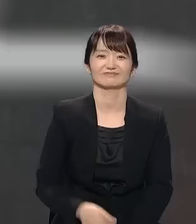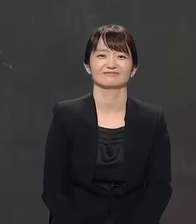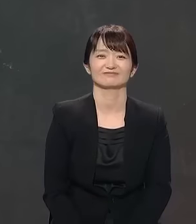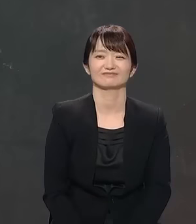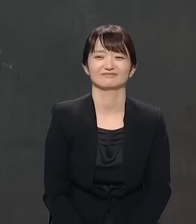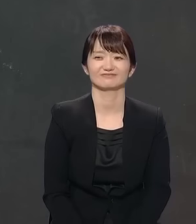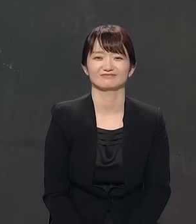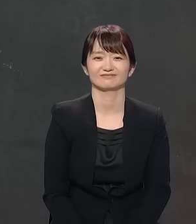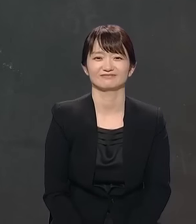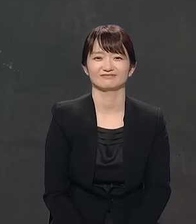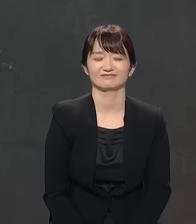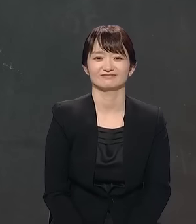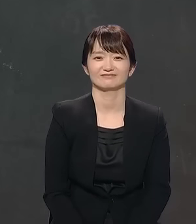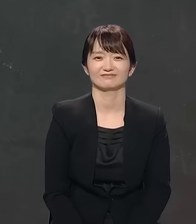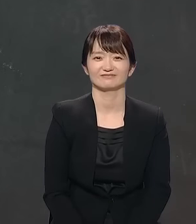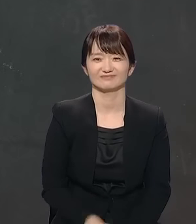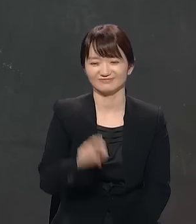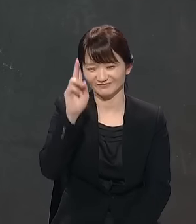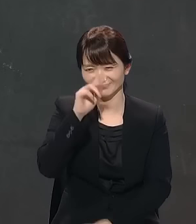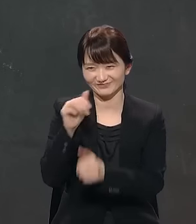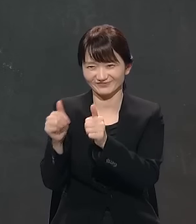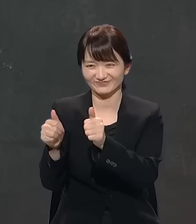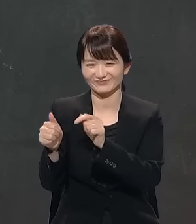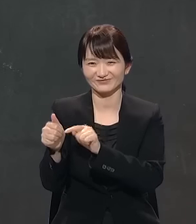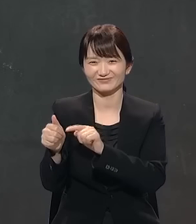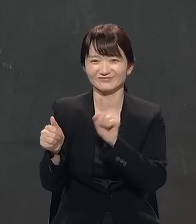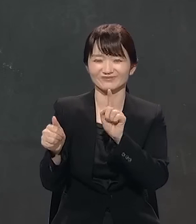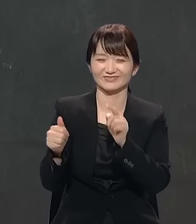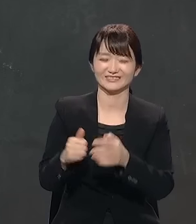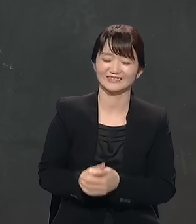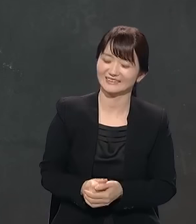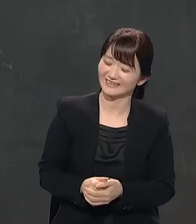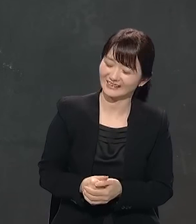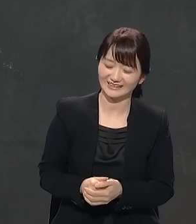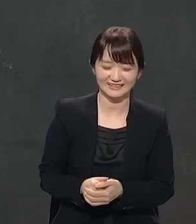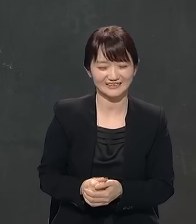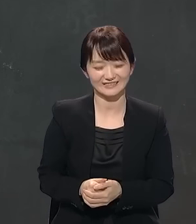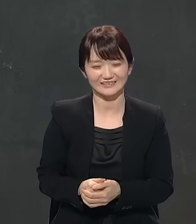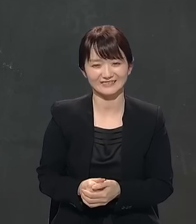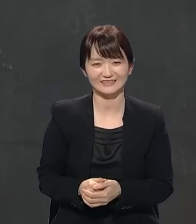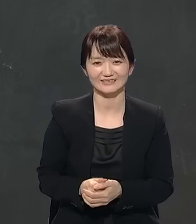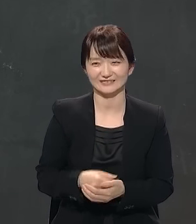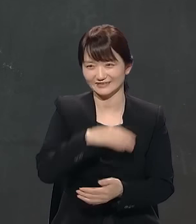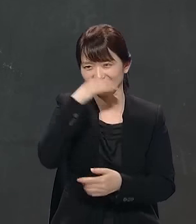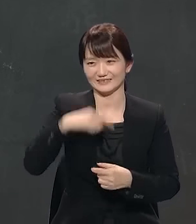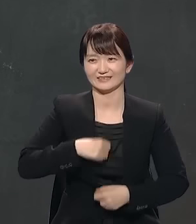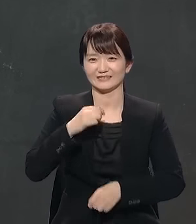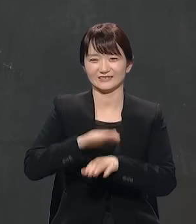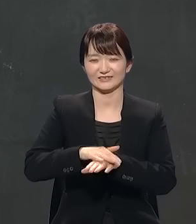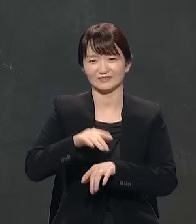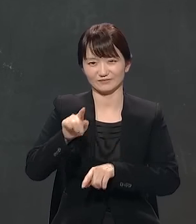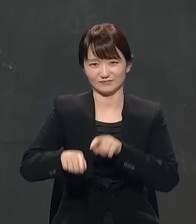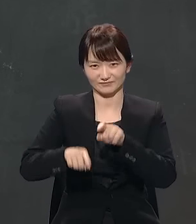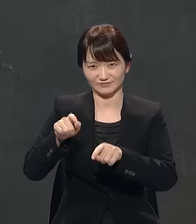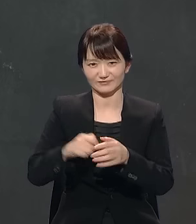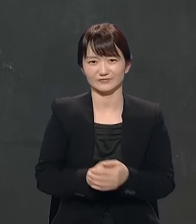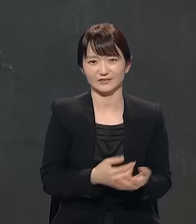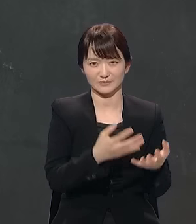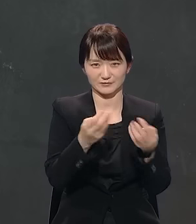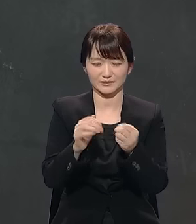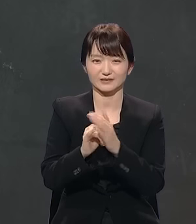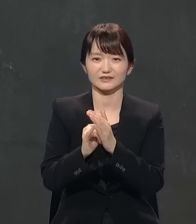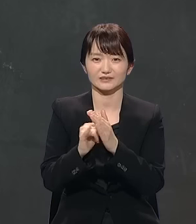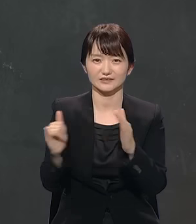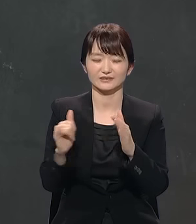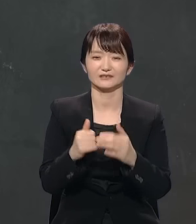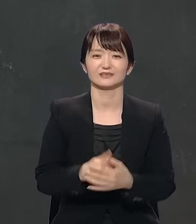짚어보죠 아 박정 변호사님 때문에 약간 좀 기이 세긴 했습니다만 정의 구현 아 당신 많은 사반